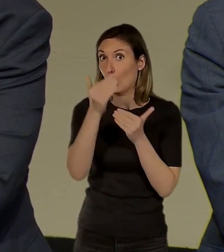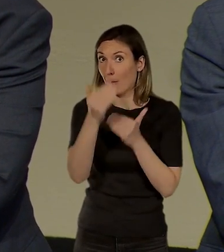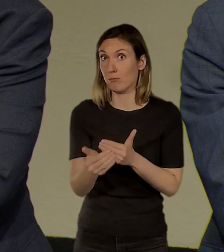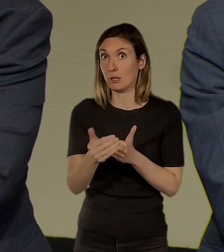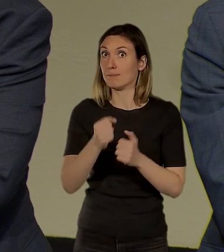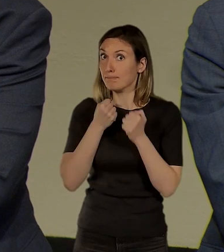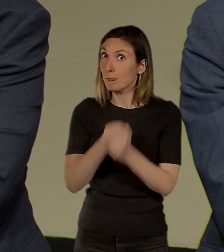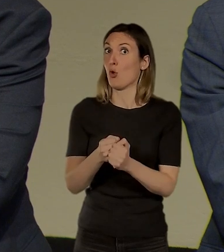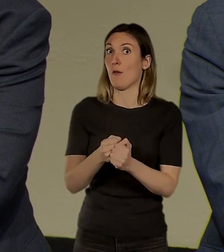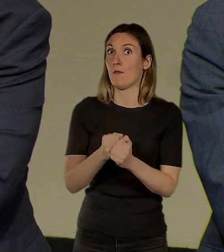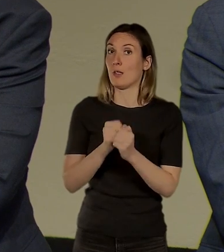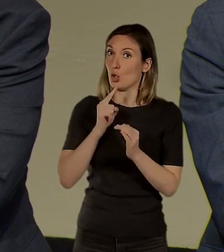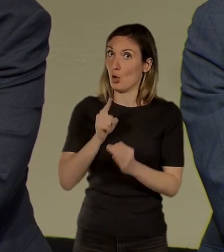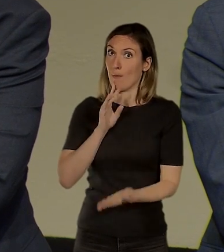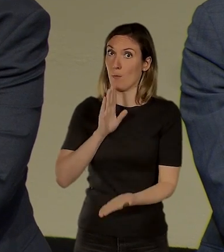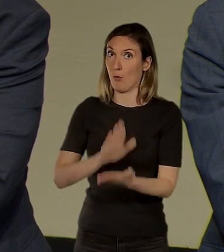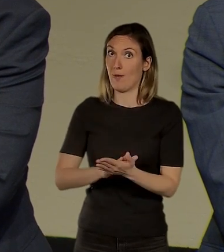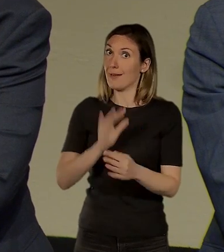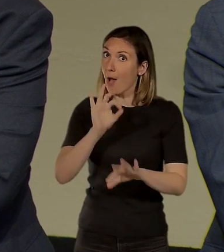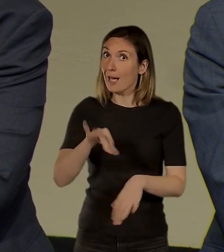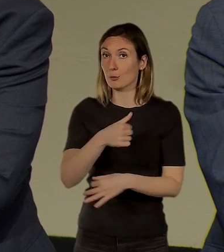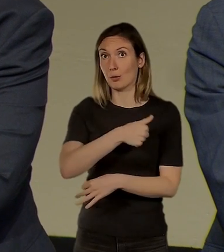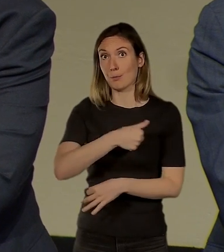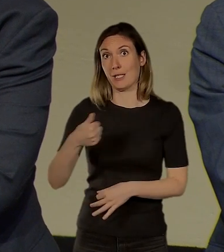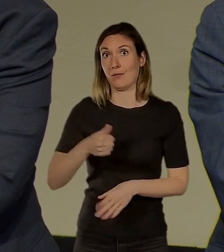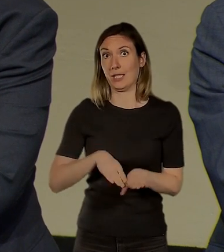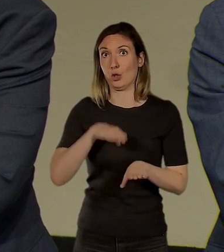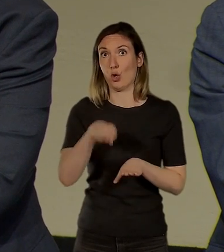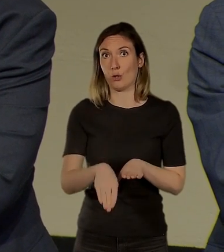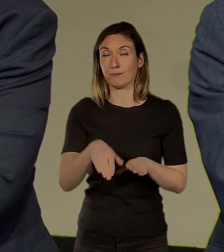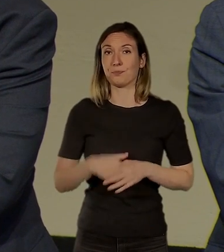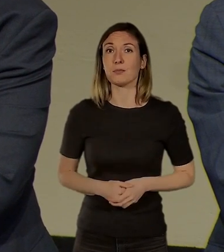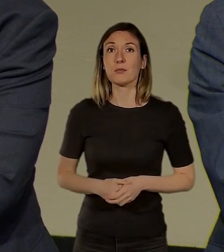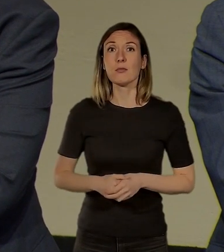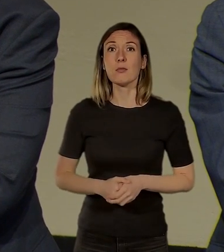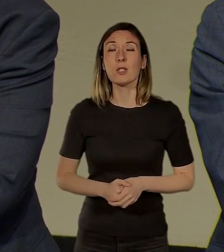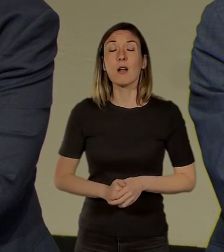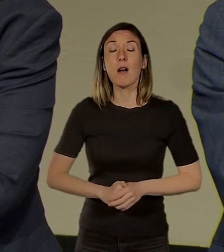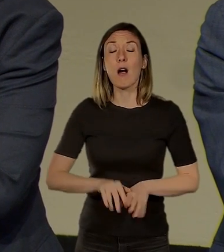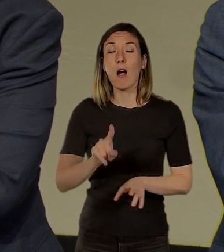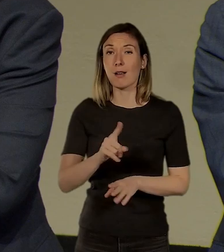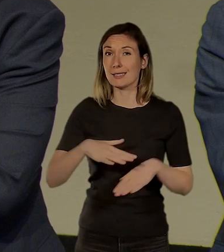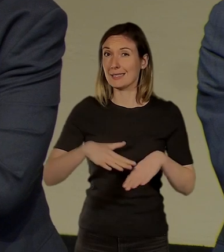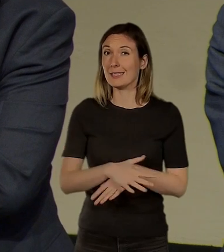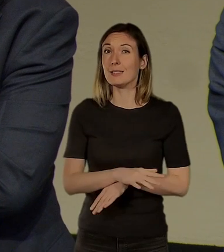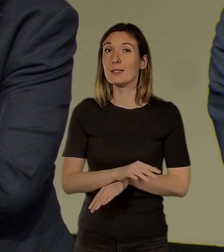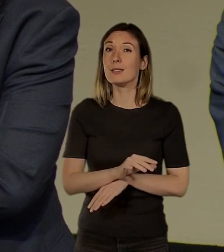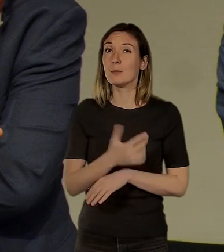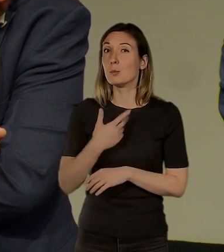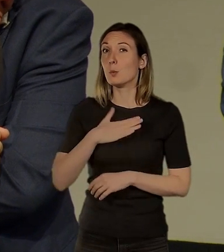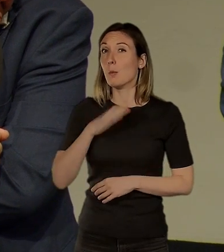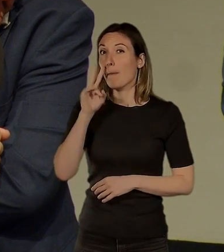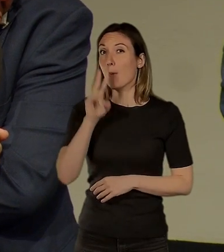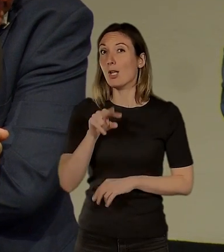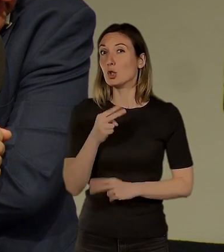prosadila. A co je jako důležitý, že pro mě vlastně z takového určitýho